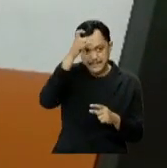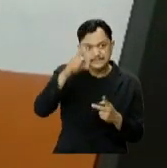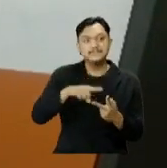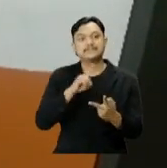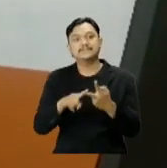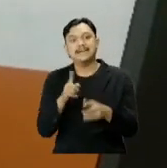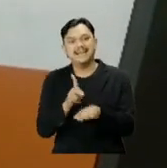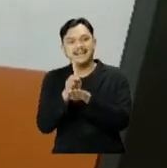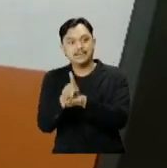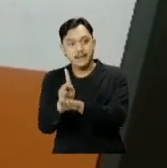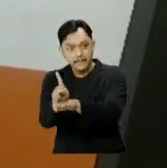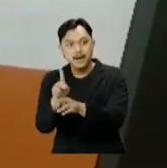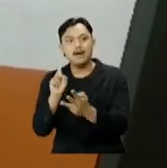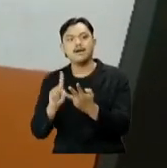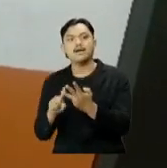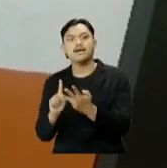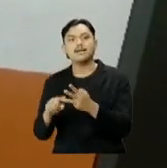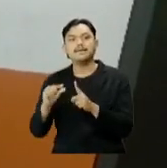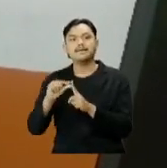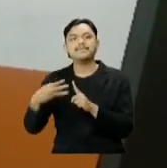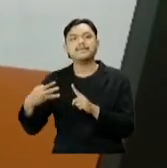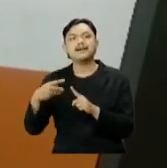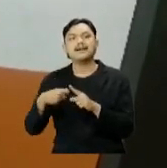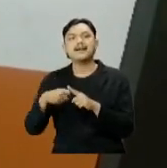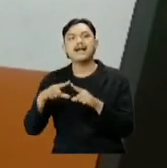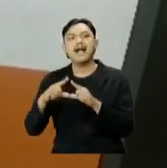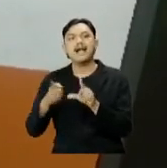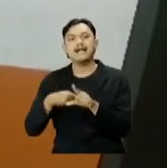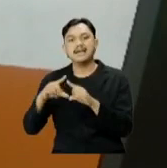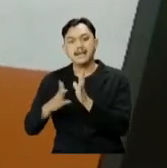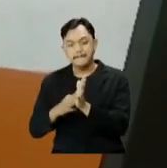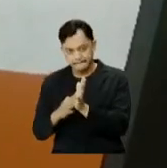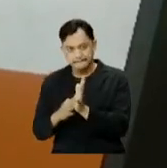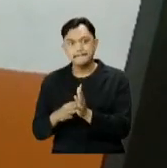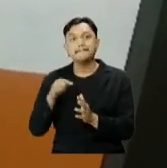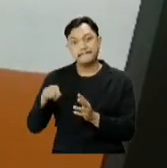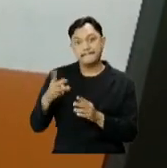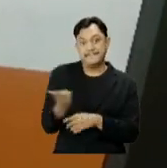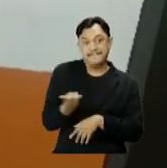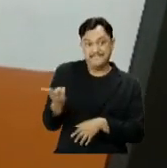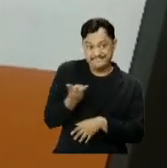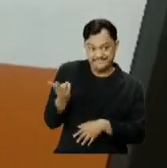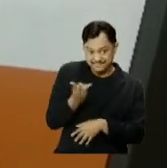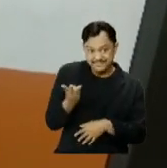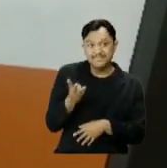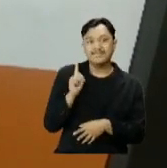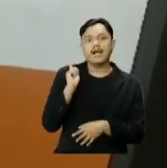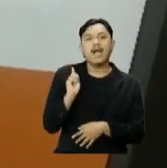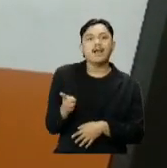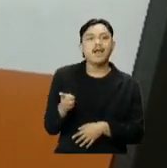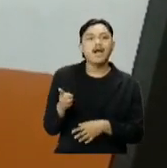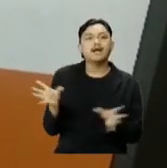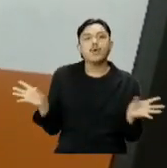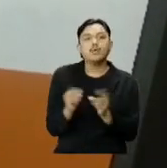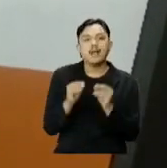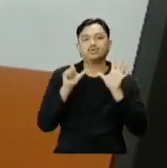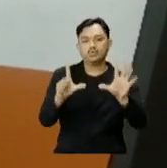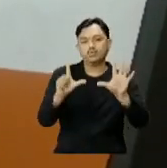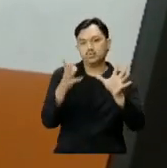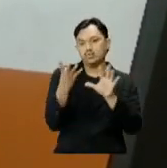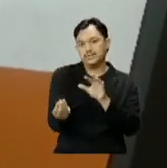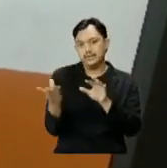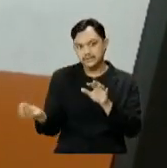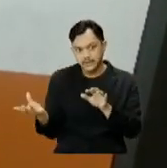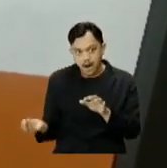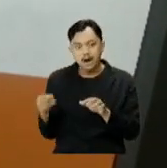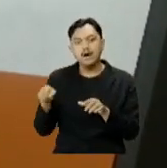Ketapang. Dari 3 kabupaten ini ada 3 kecamatan, 7 desa yang terdampak.